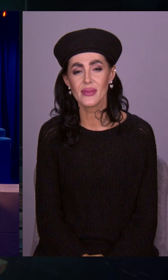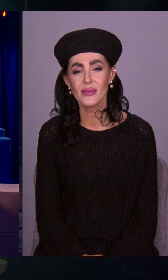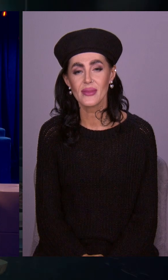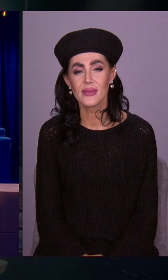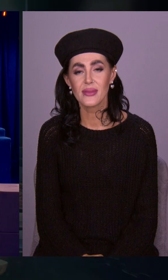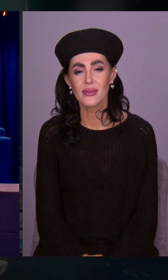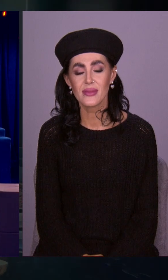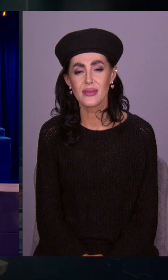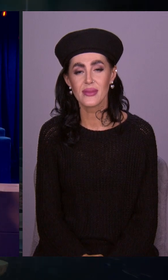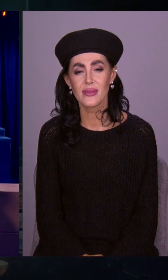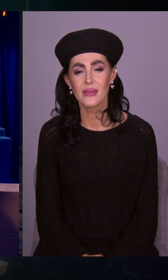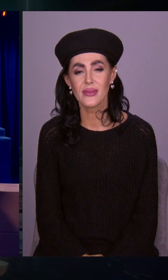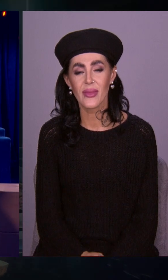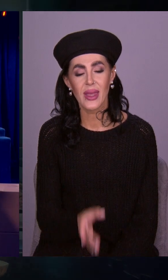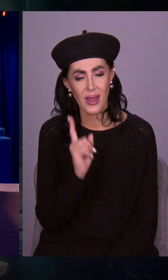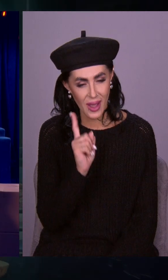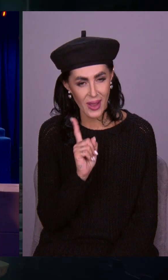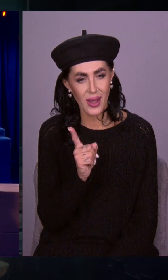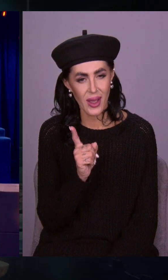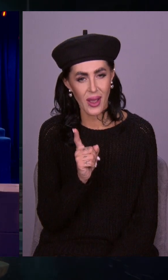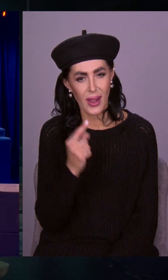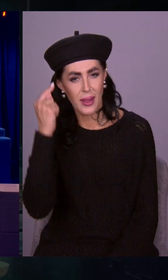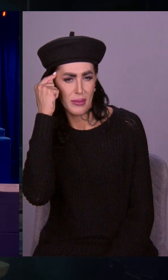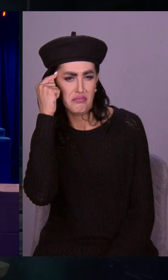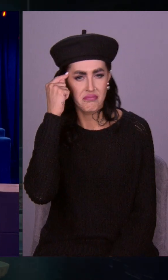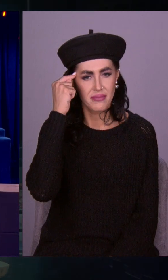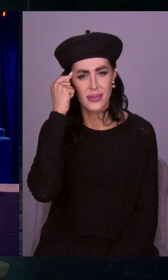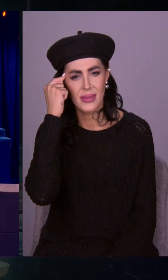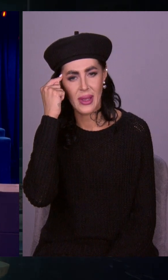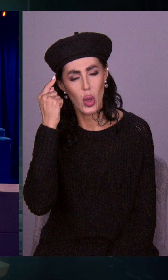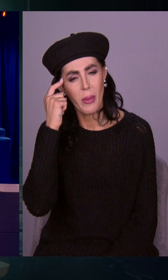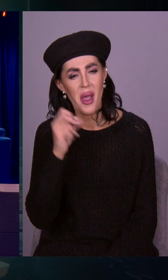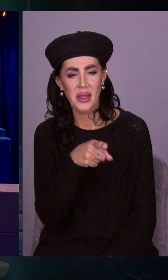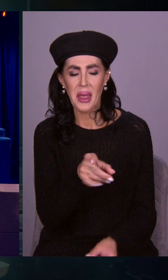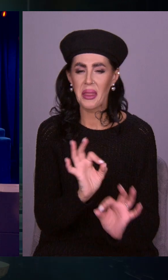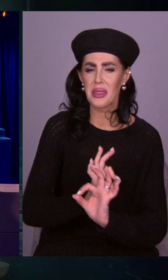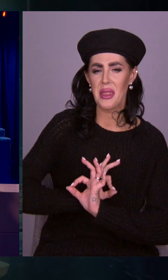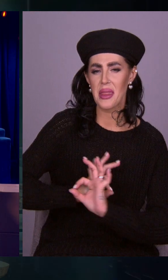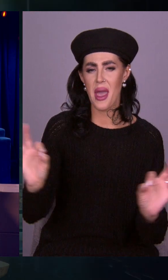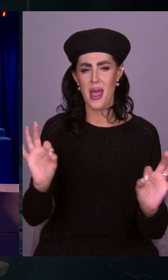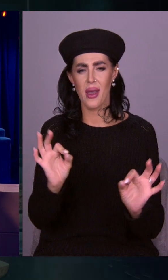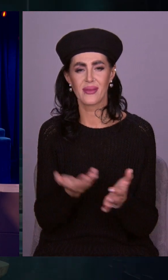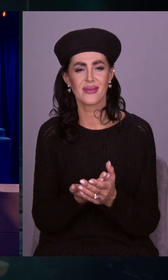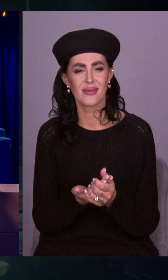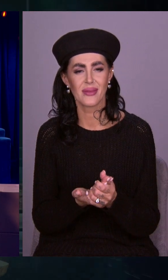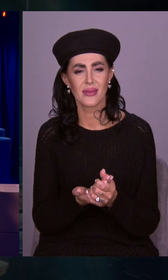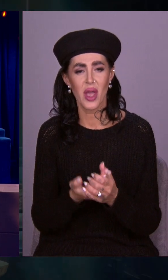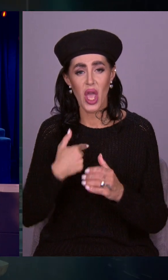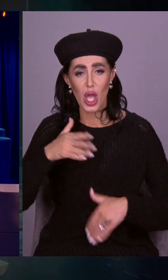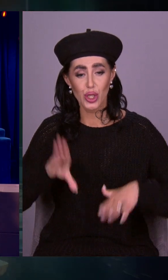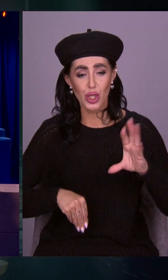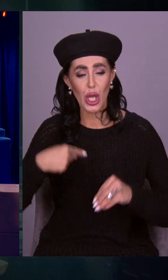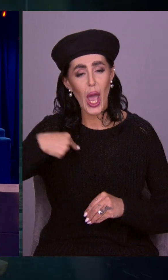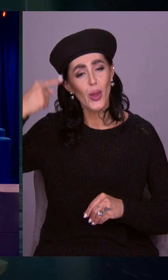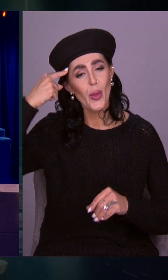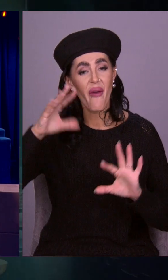Але трошки так. Ну, клас. Вона така задумалась. Починала, ти ідеальний, ти все. Я був впевнений, що ти її попередив,